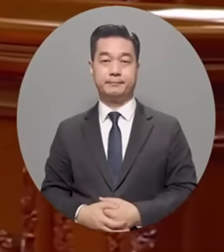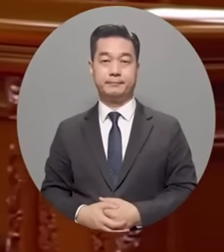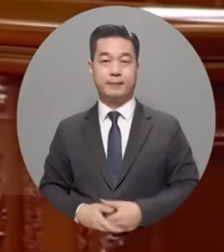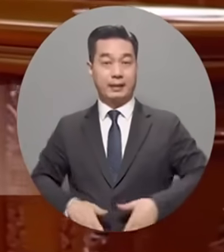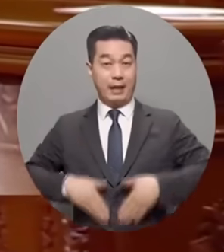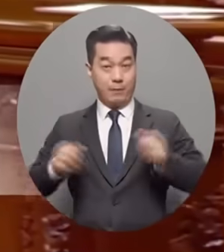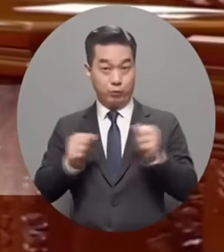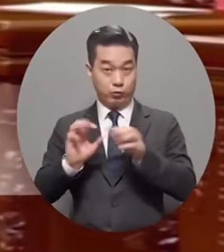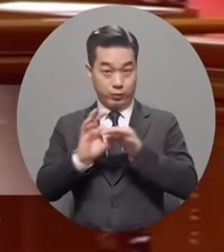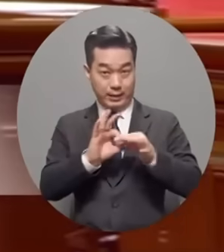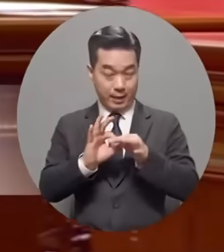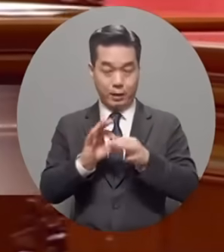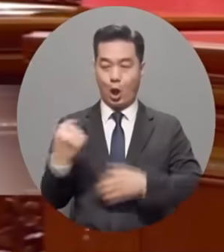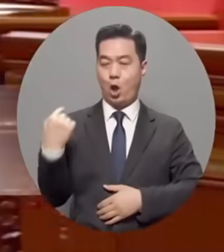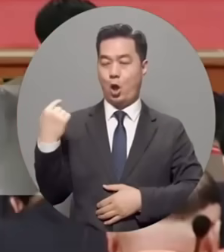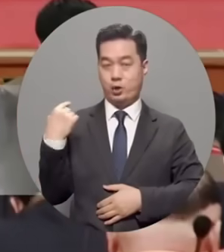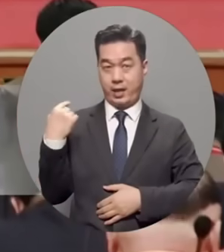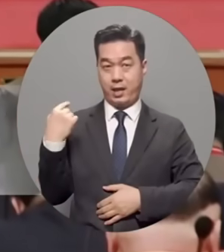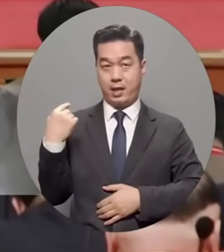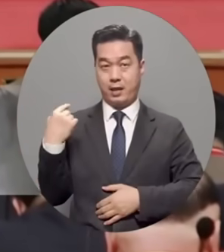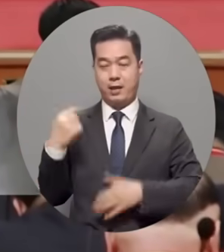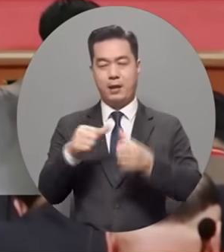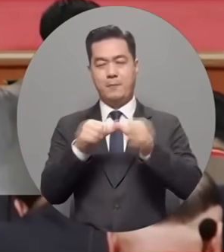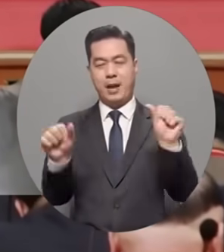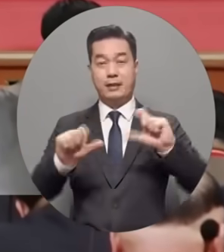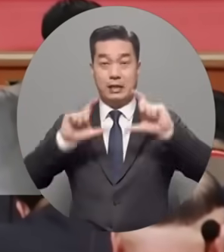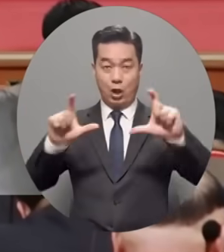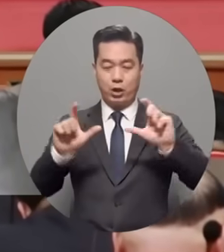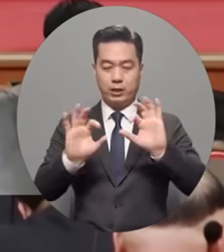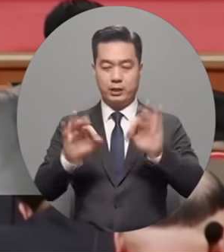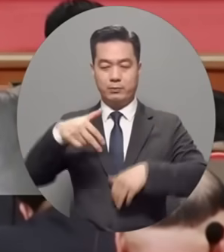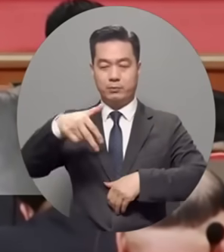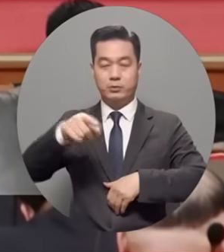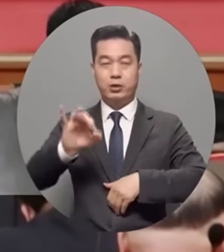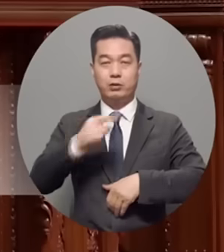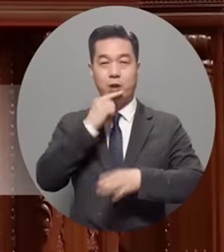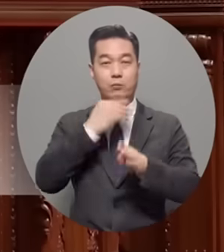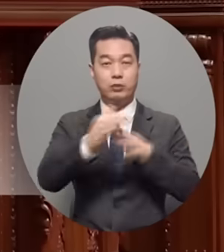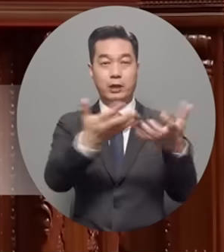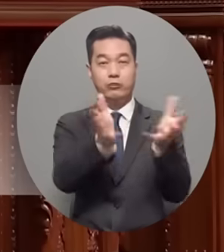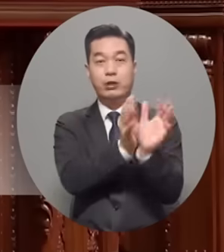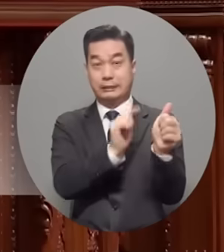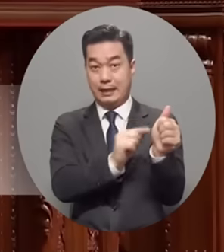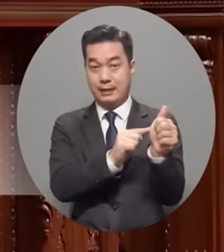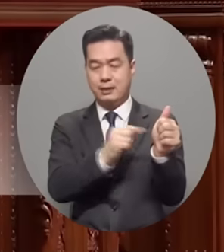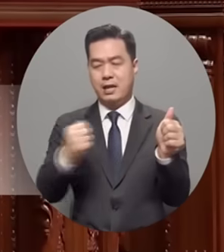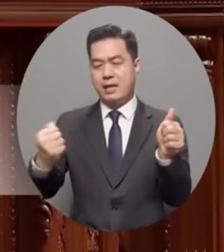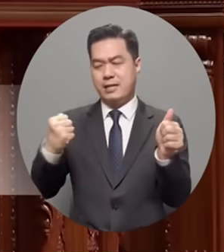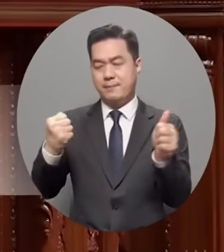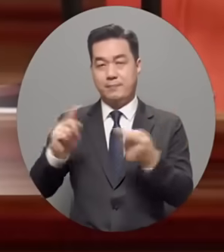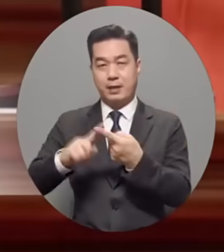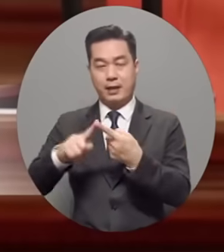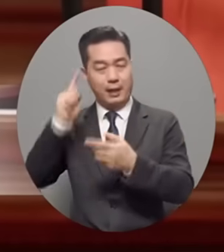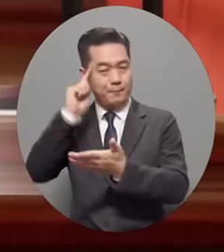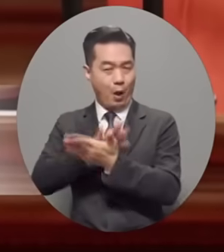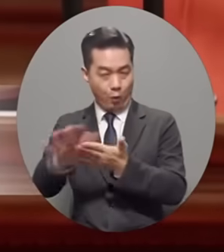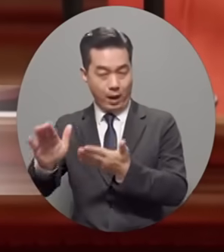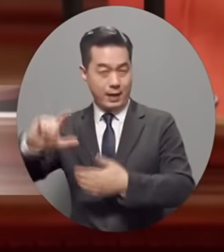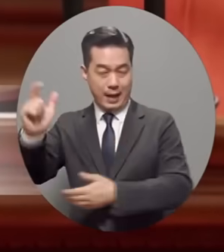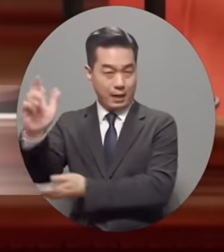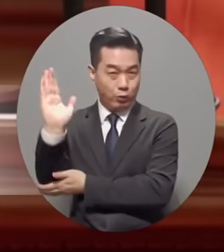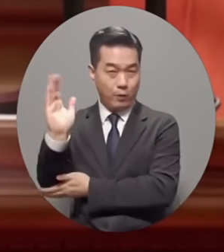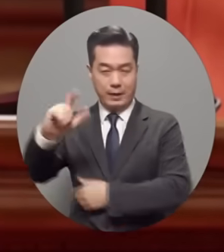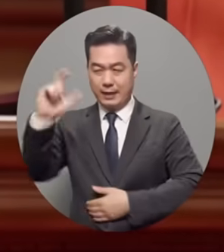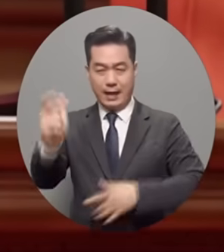남북관계에 대해서는 어제 사실상 파탄을 선언한 김정은 북한 국무위원장에 맞서 힘에 의한 평화를 강조하며 강대강